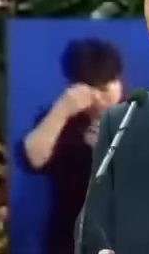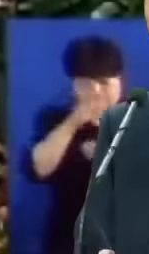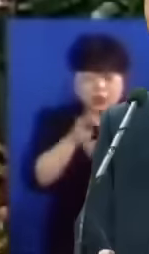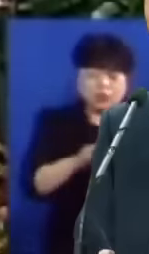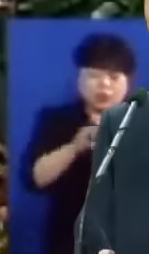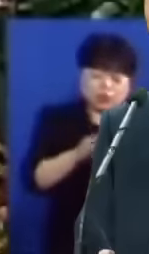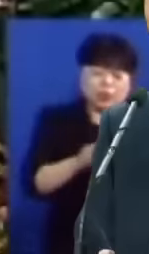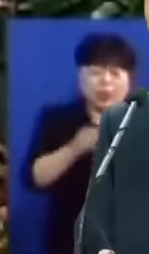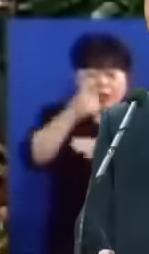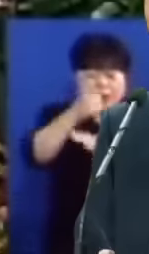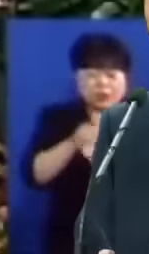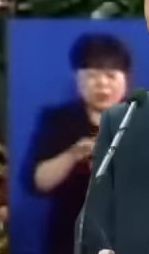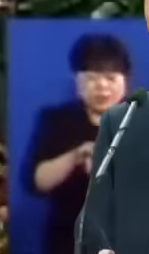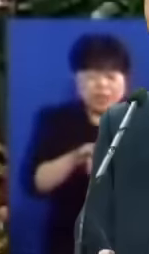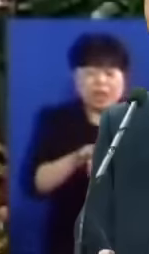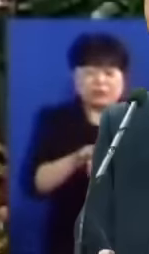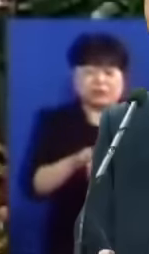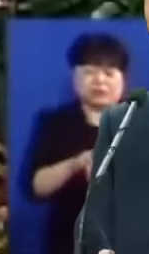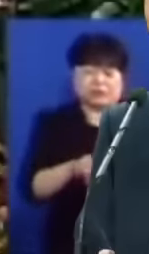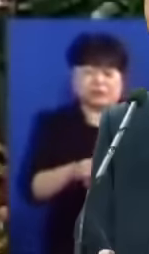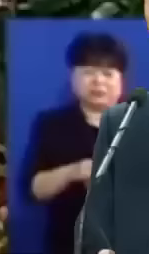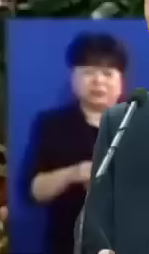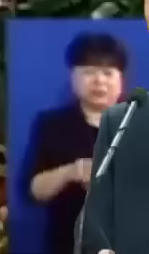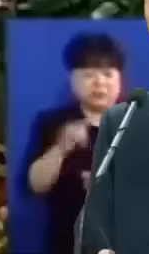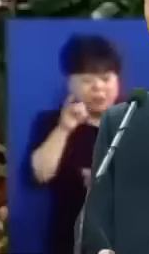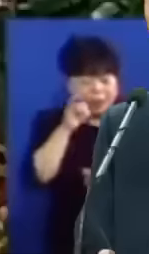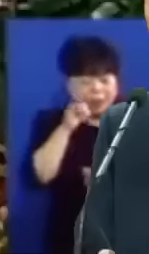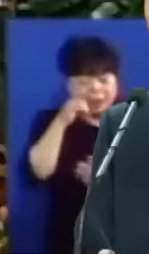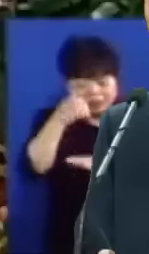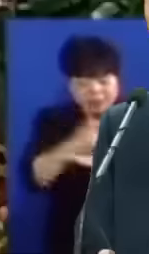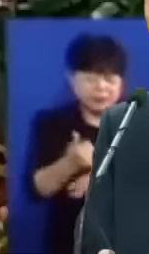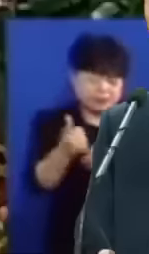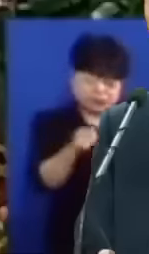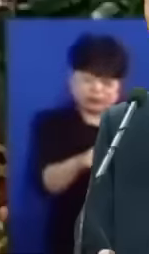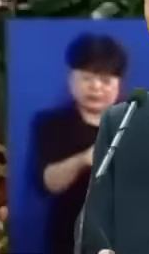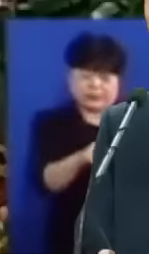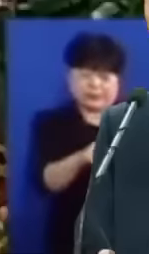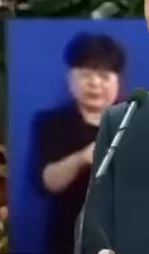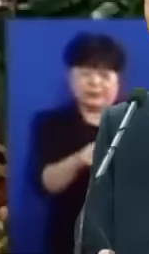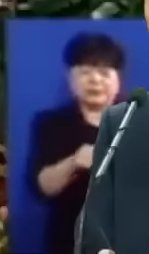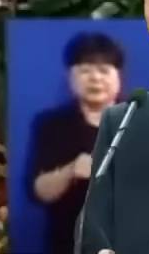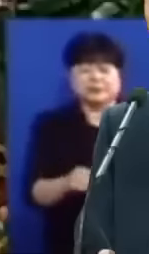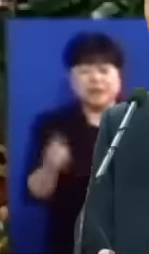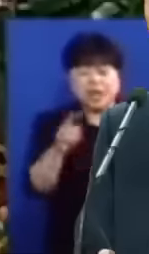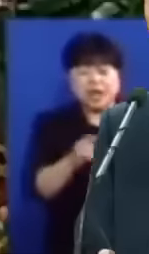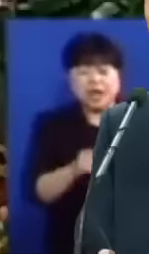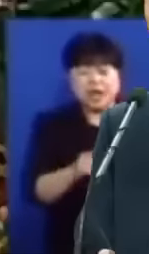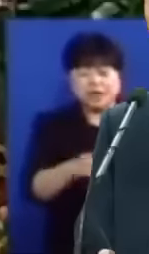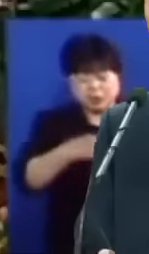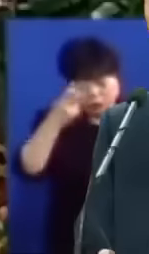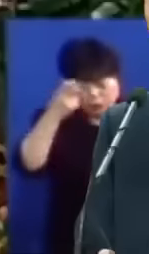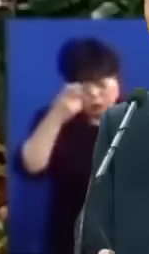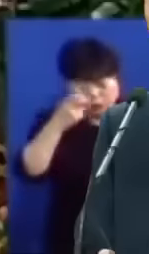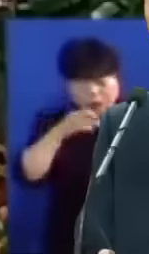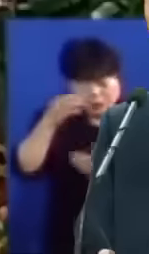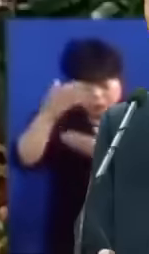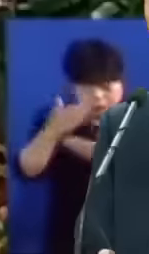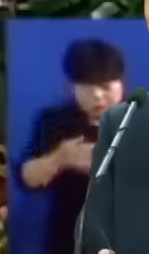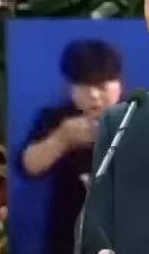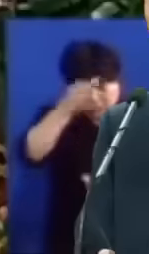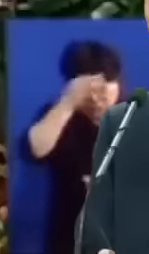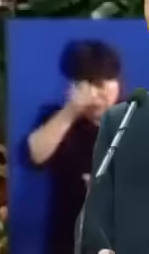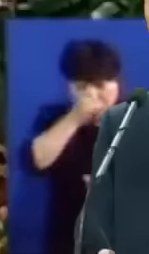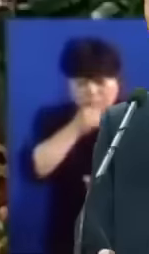도박에 빠지고 결국 약물 남용으로 비참하게 삶을 마감하고 마는 것입니다. 인생이 아무리 천재적이라고 인정받는 재능을